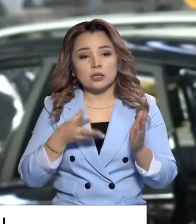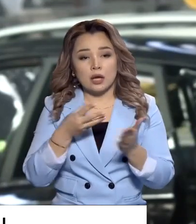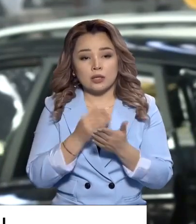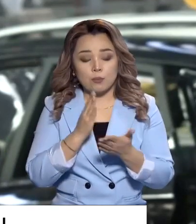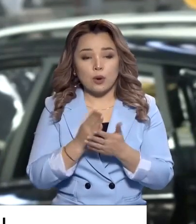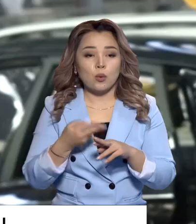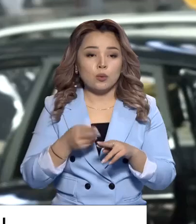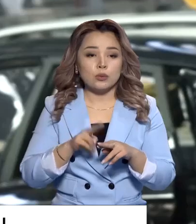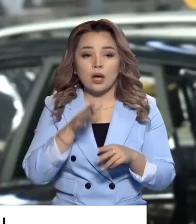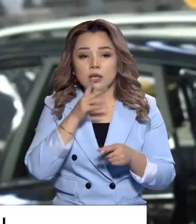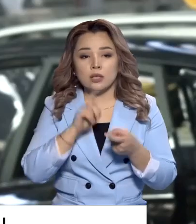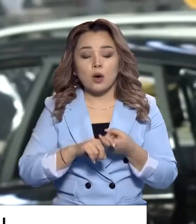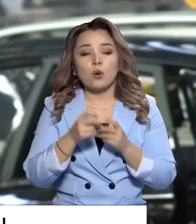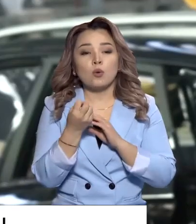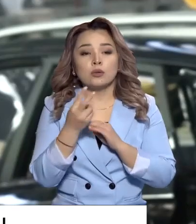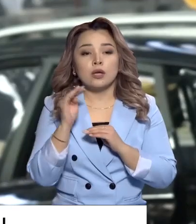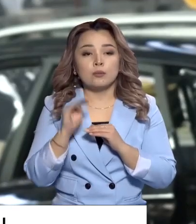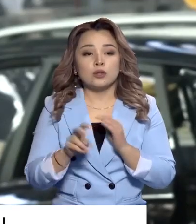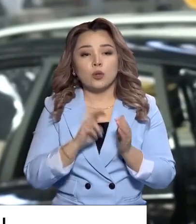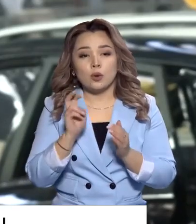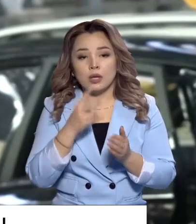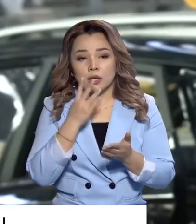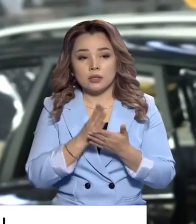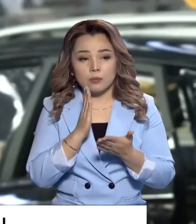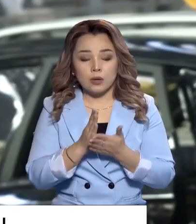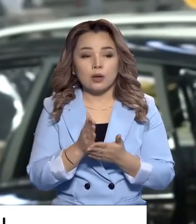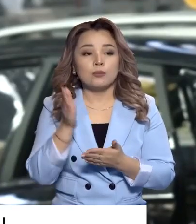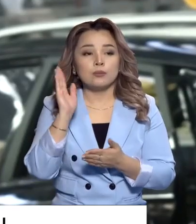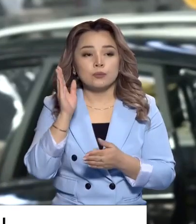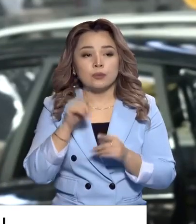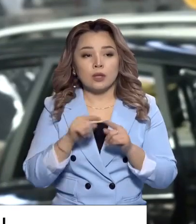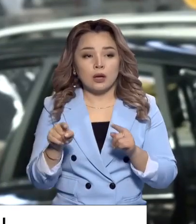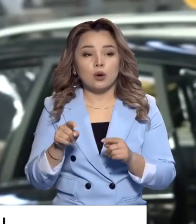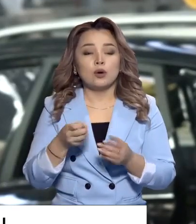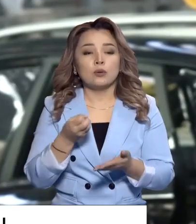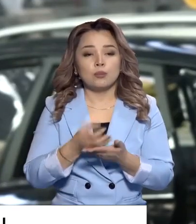Қазір уақытта 12 мың долларлай төлеймін. Алдыда қымбаттайды деп ойламаймын.